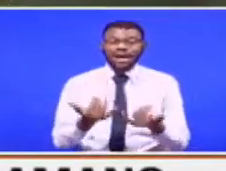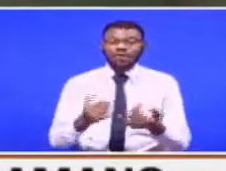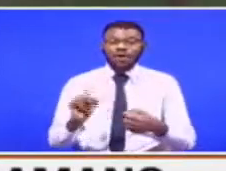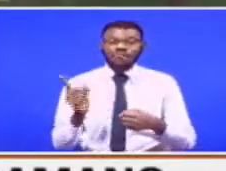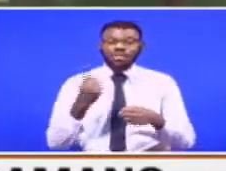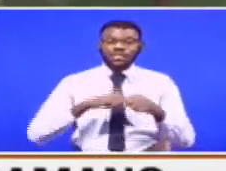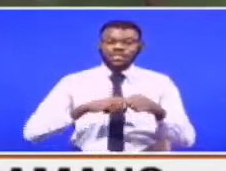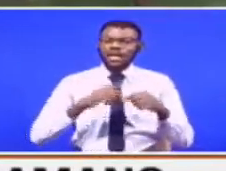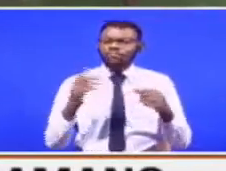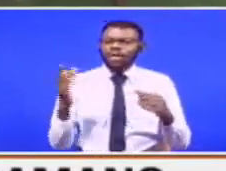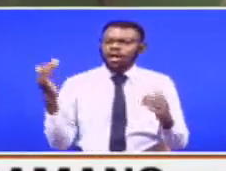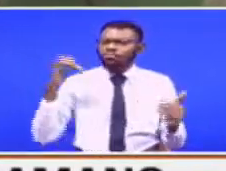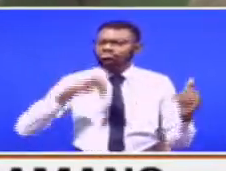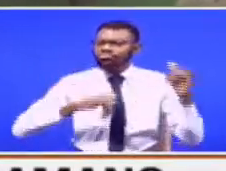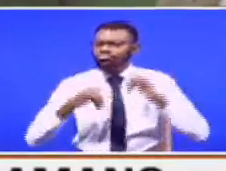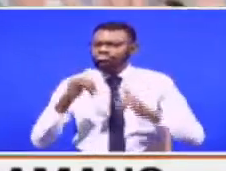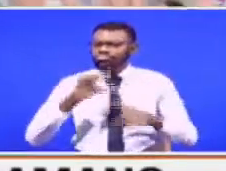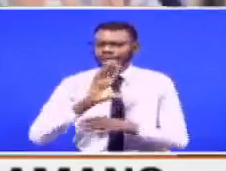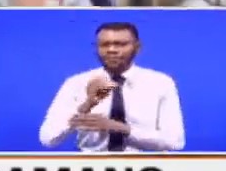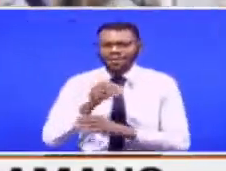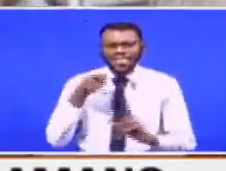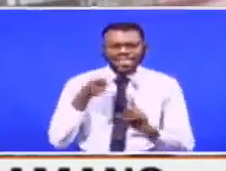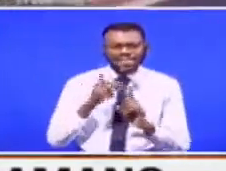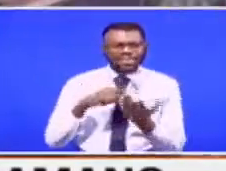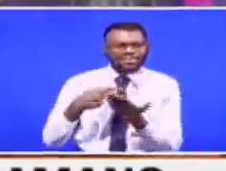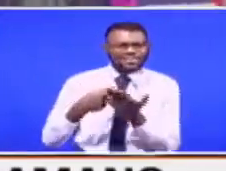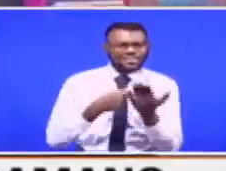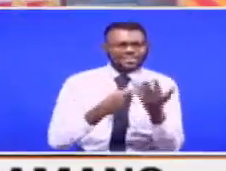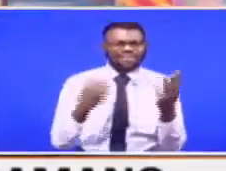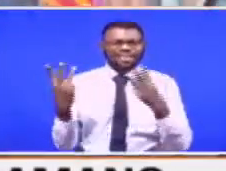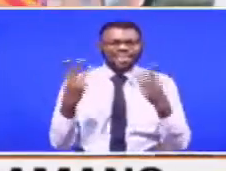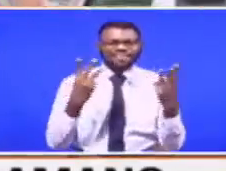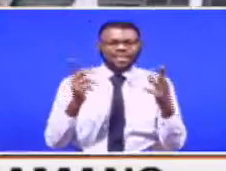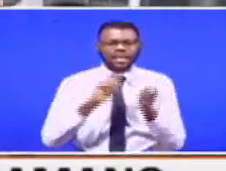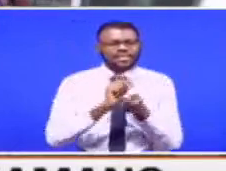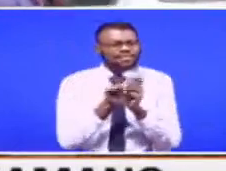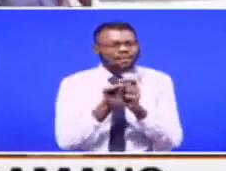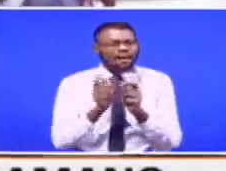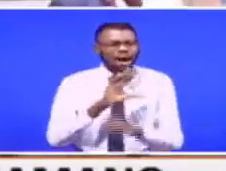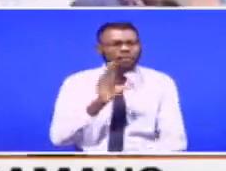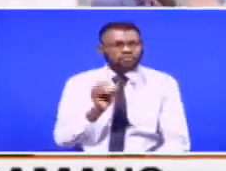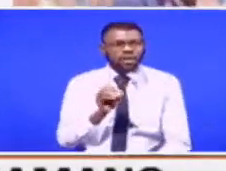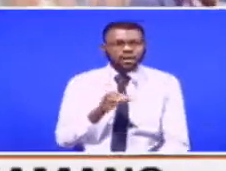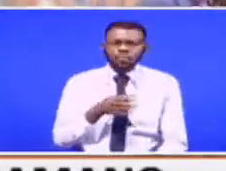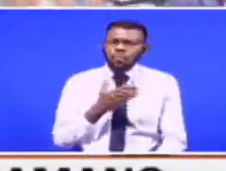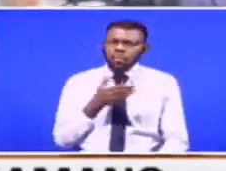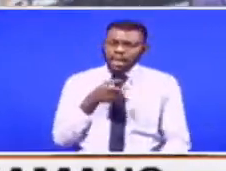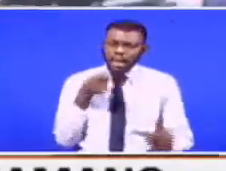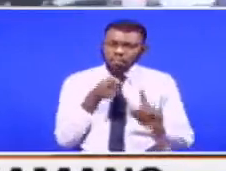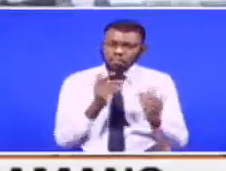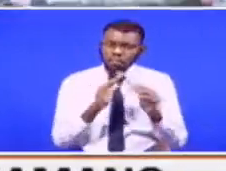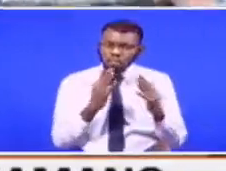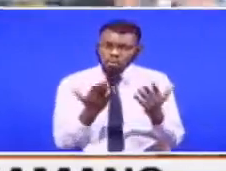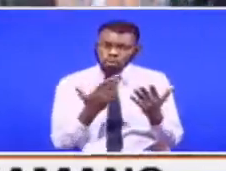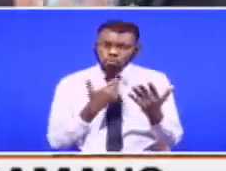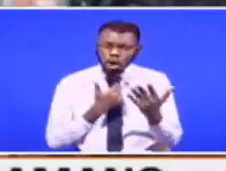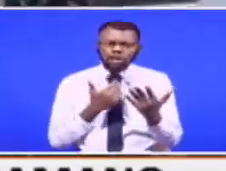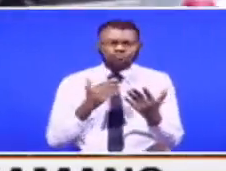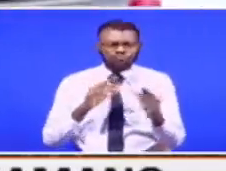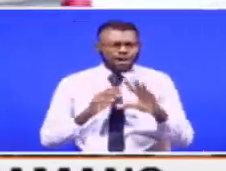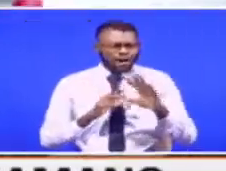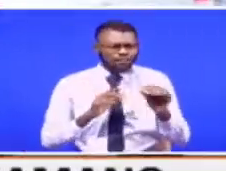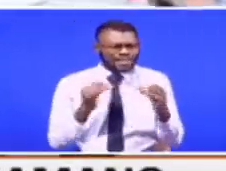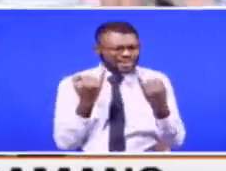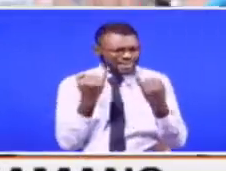kujadili mabadiliko ya hali ya hewa utakaofanyika jijini Nairobi, bara hili linaonekana kulenga sana kujitegemea katika uzalishaji wa vyakula